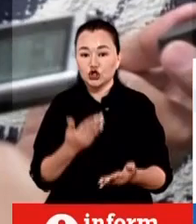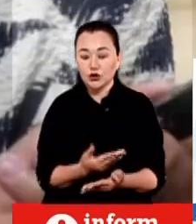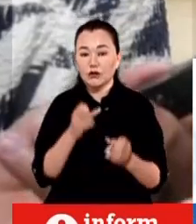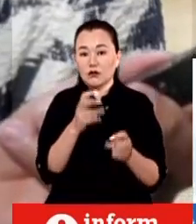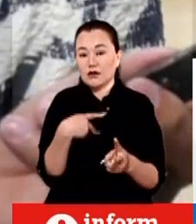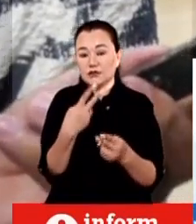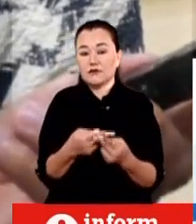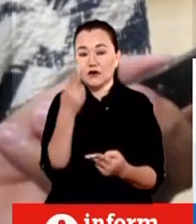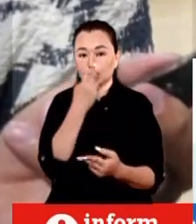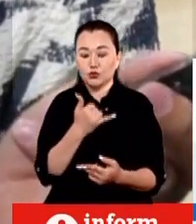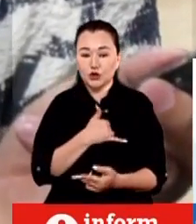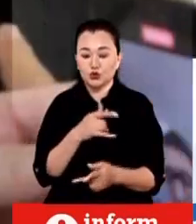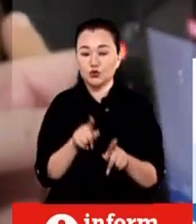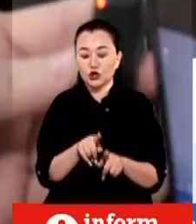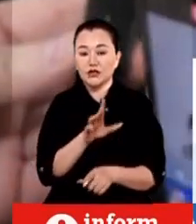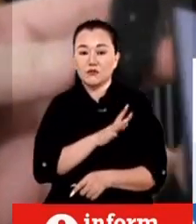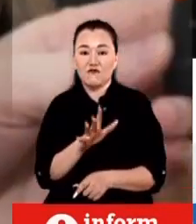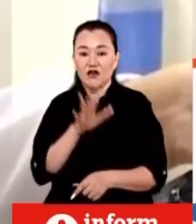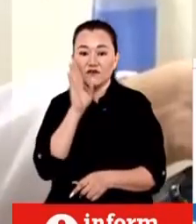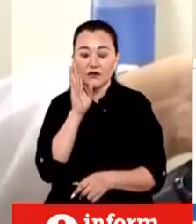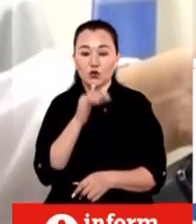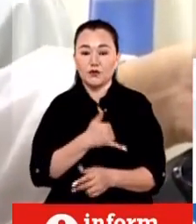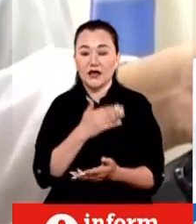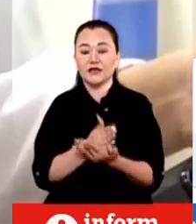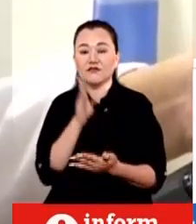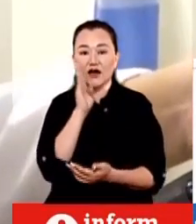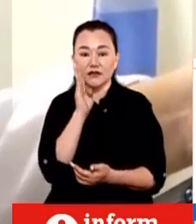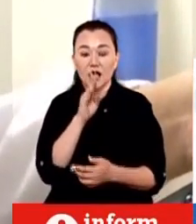астанчане. У нас тоже не бывает воды. А у меня есть вода, да.